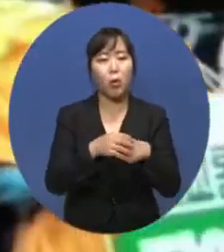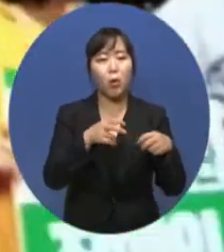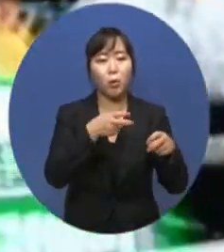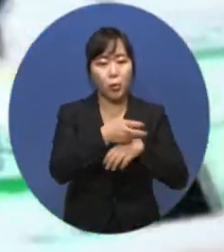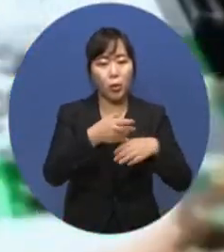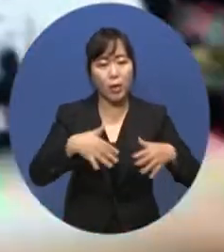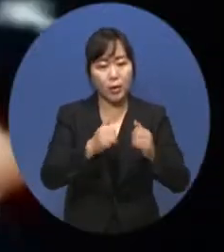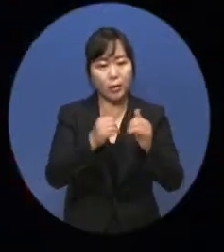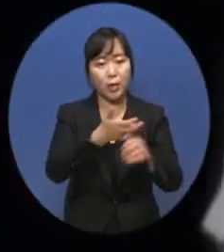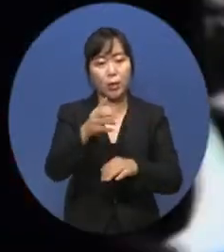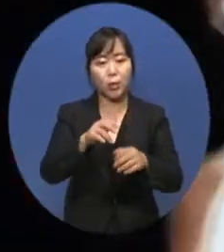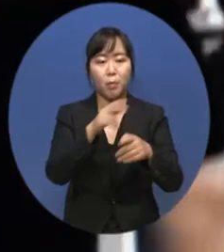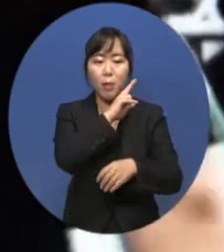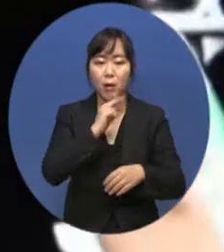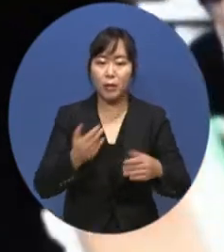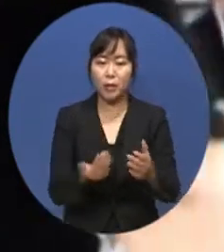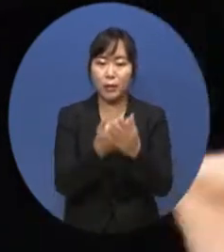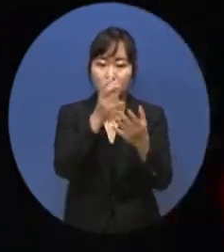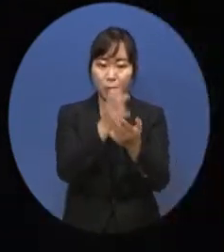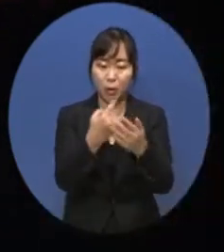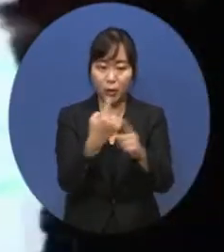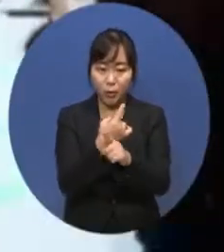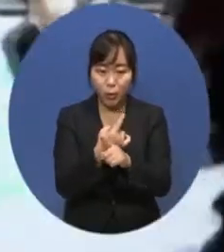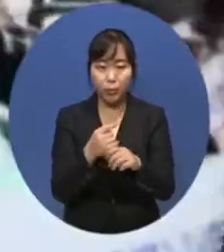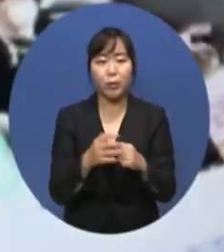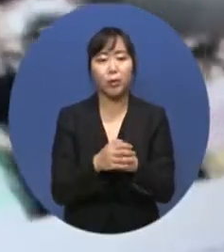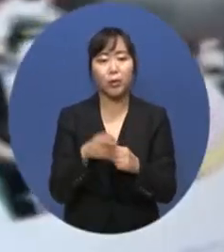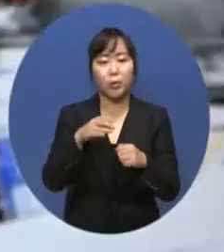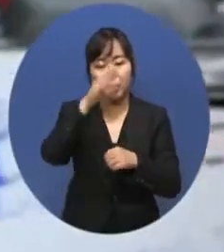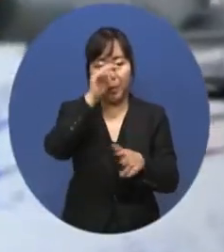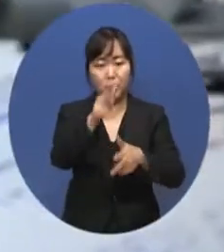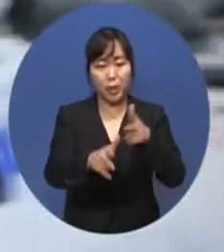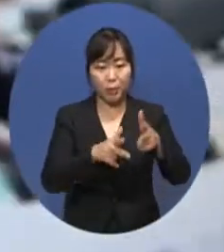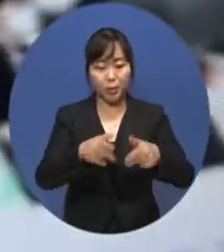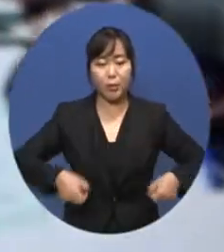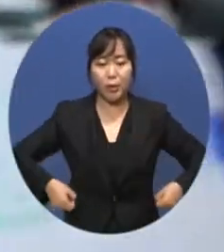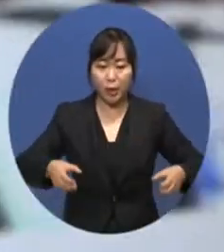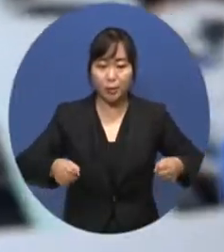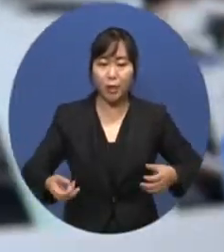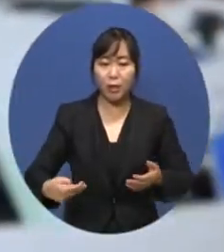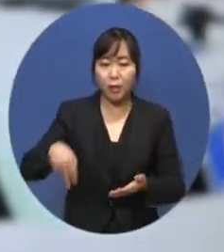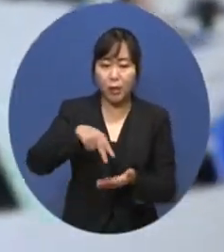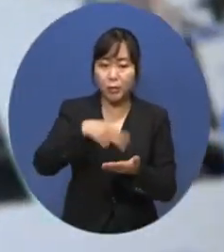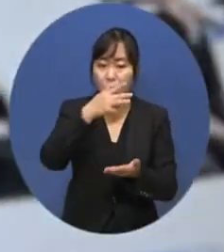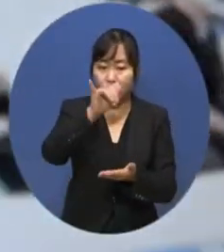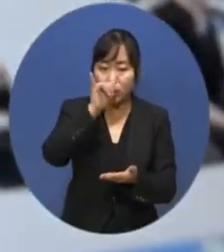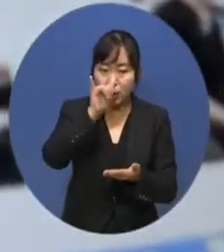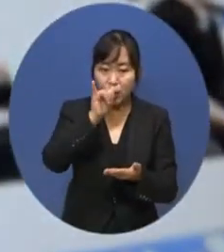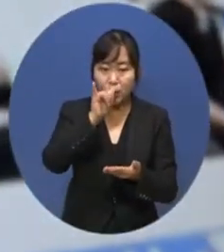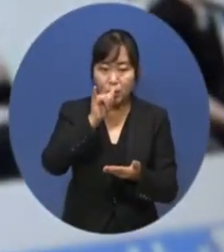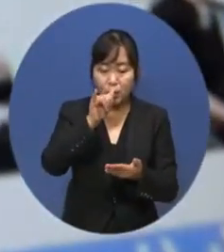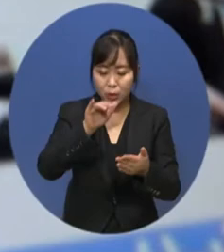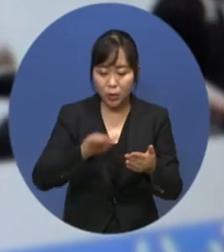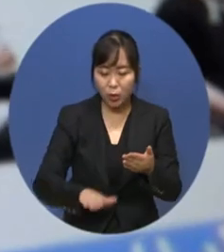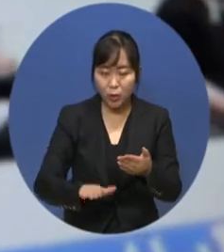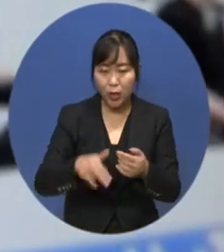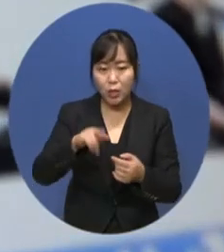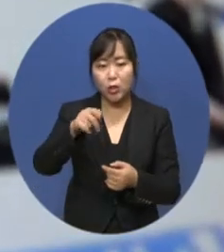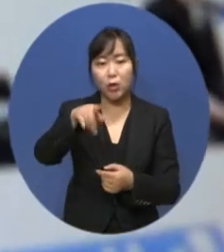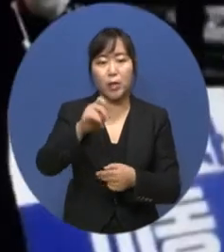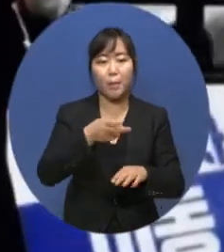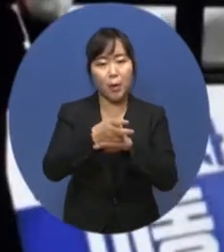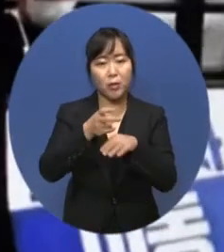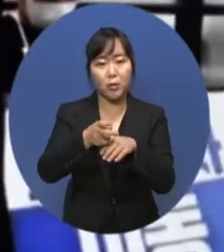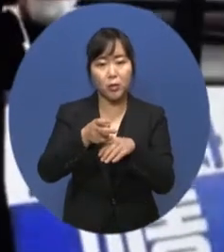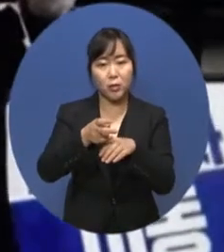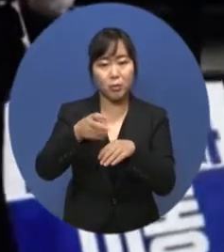개정과 광역버스 중형공영제 시범 사업에 휠체어가 탑승할 수 있는 저상버스를 도입할